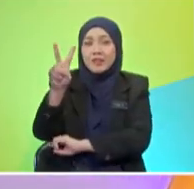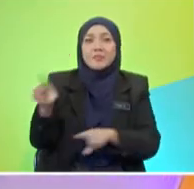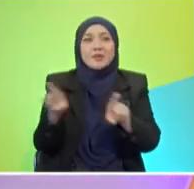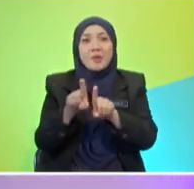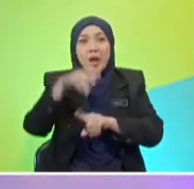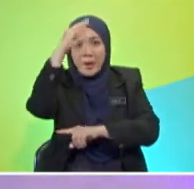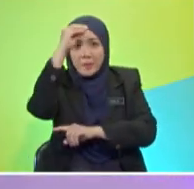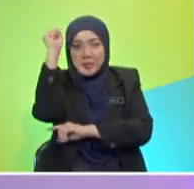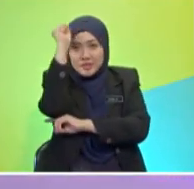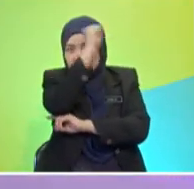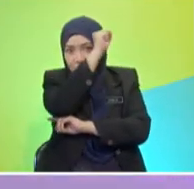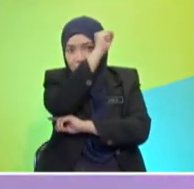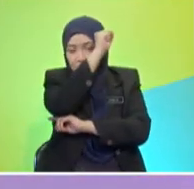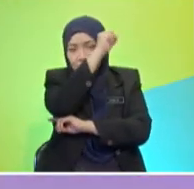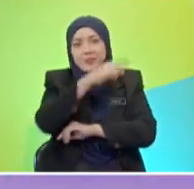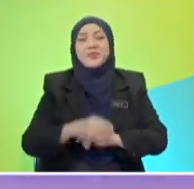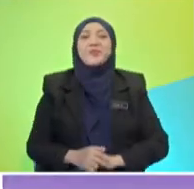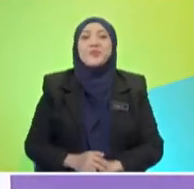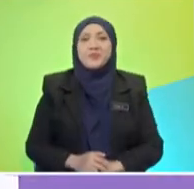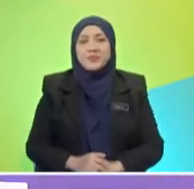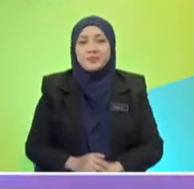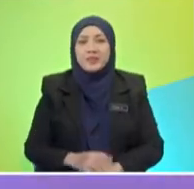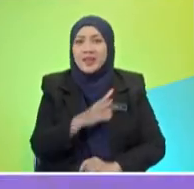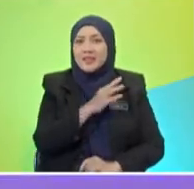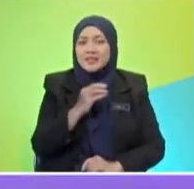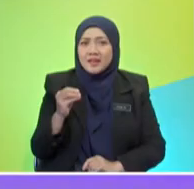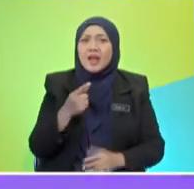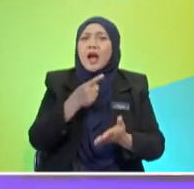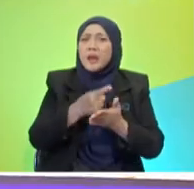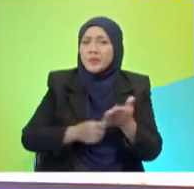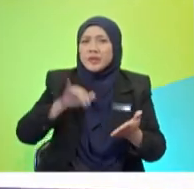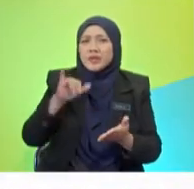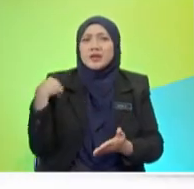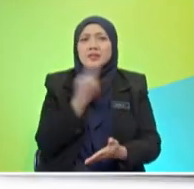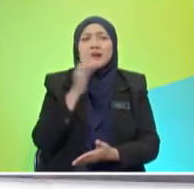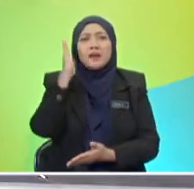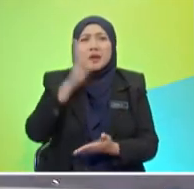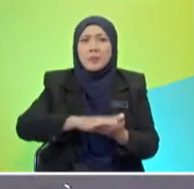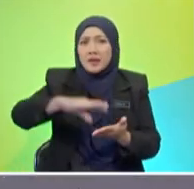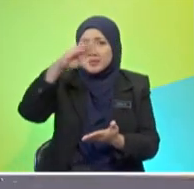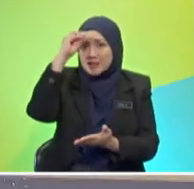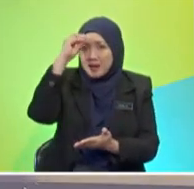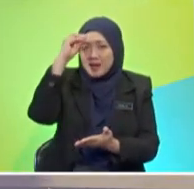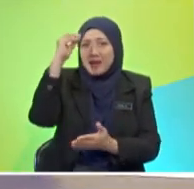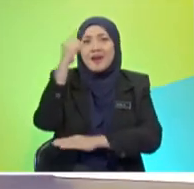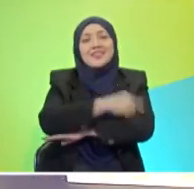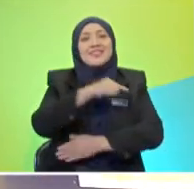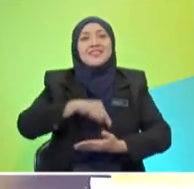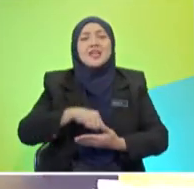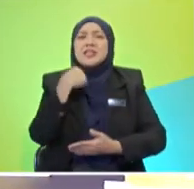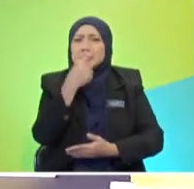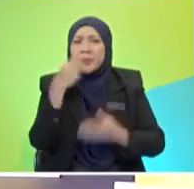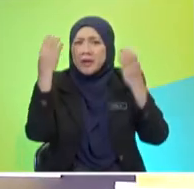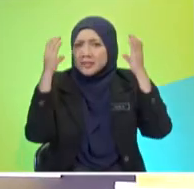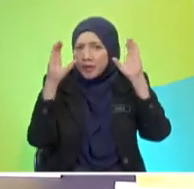saya, Sean Steven, selaku pengacara anda. Dan apa yang kita akan belajar hari ini? Ya? Dan siapakah guru kita untuk hari ini?